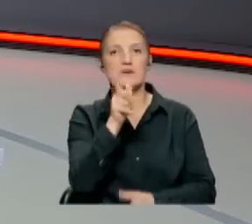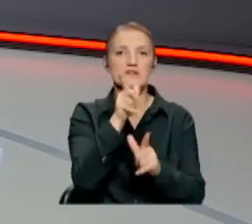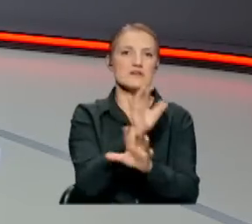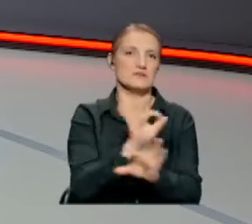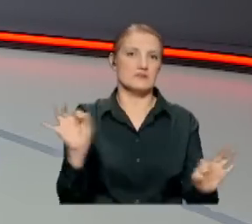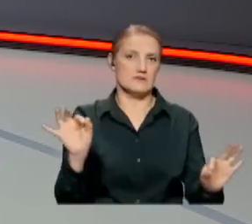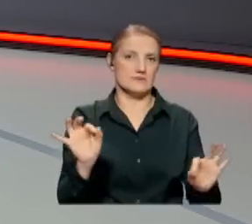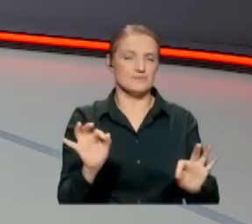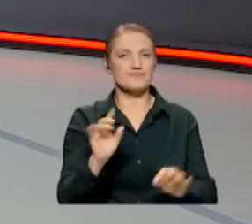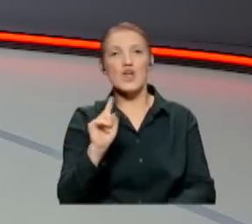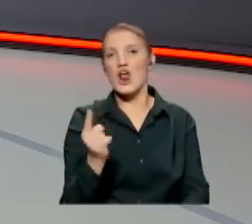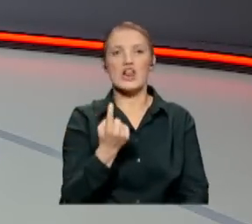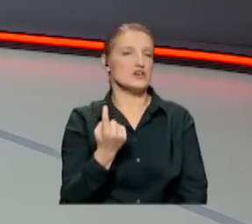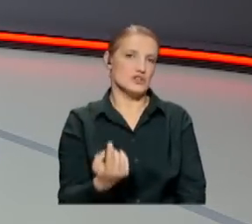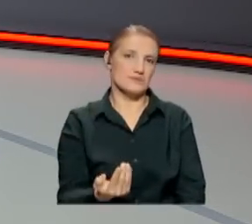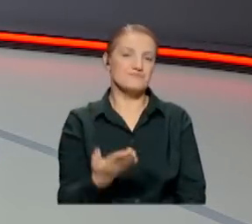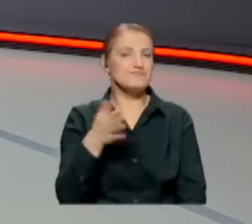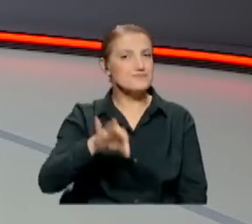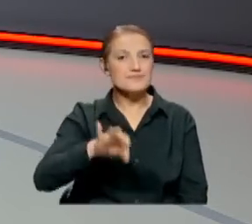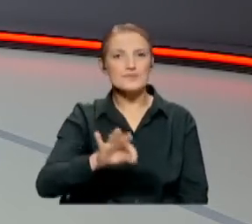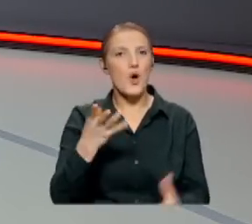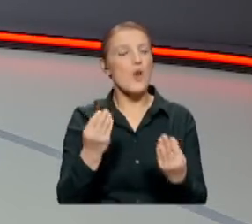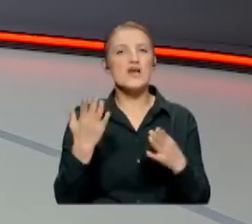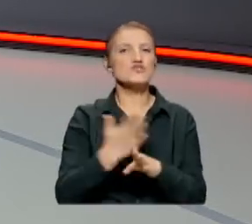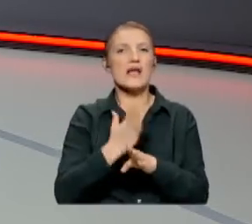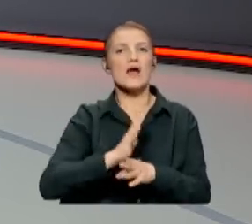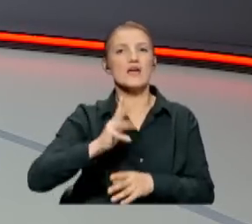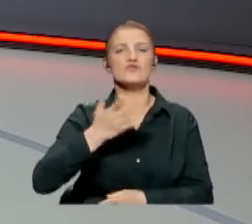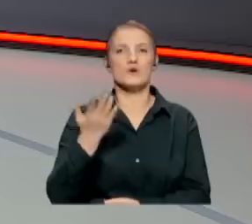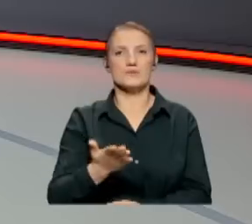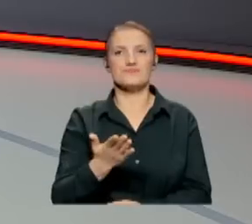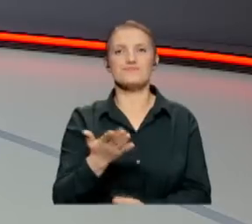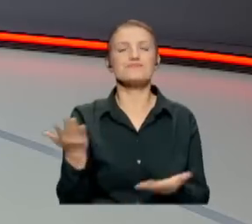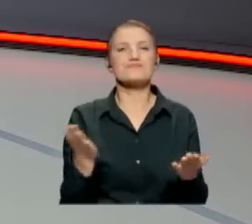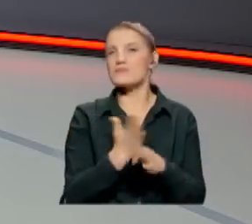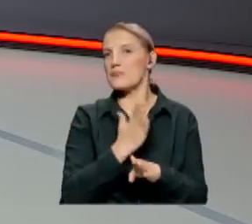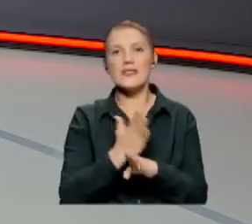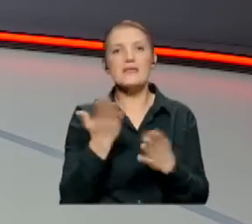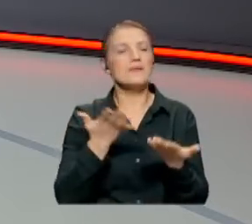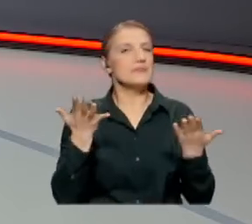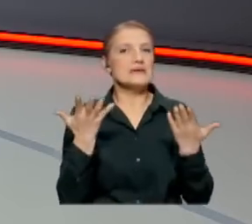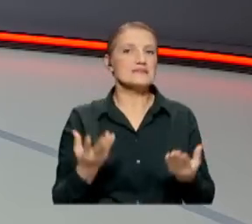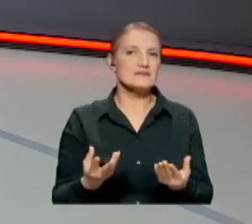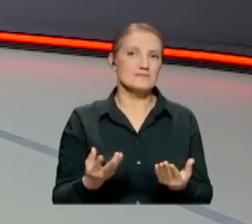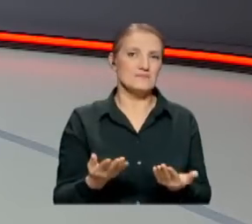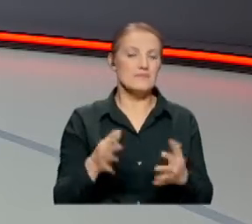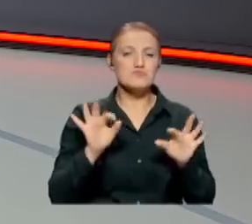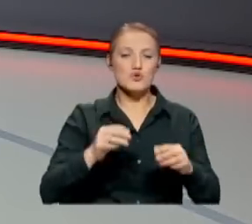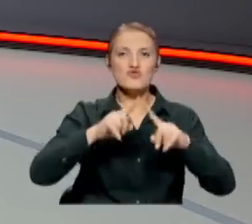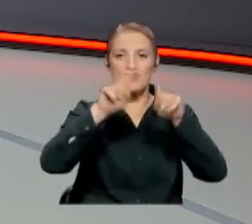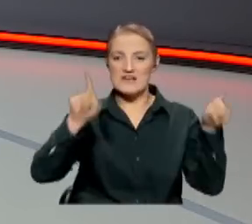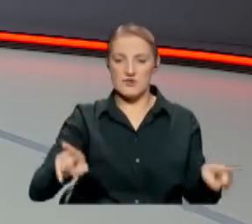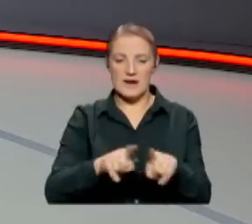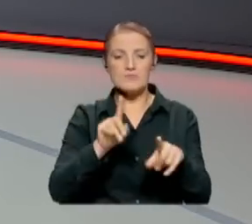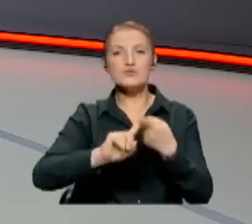sessiz ilginç Şimdi burada öyle şeyler geçiyor ki sahibinin neden nasıl bu